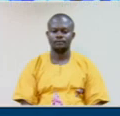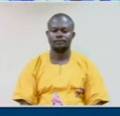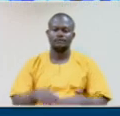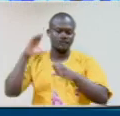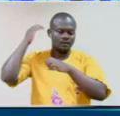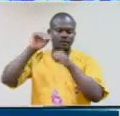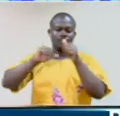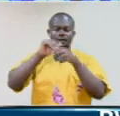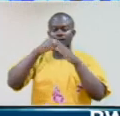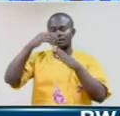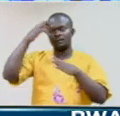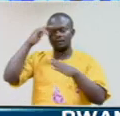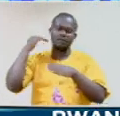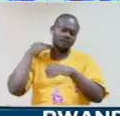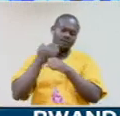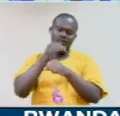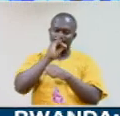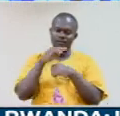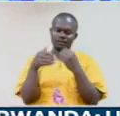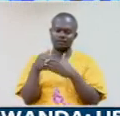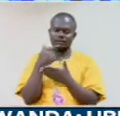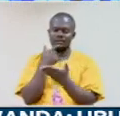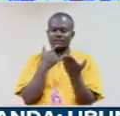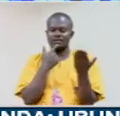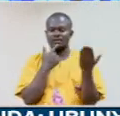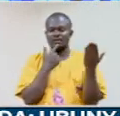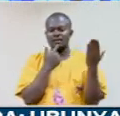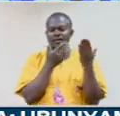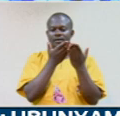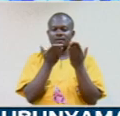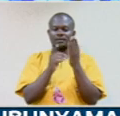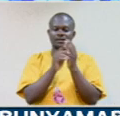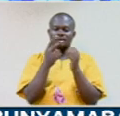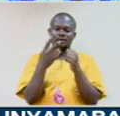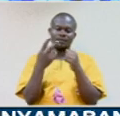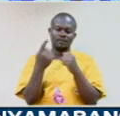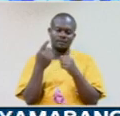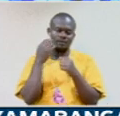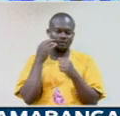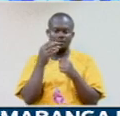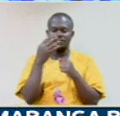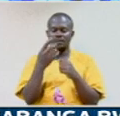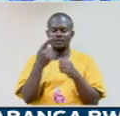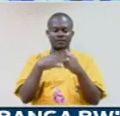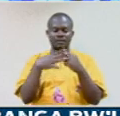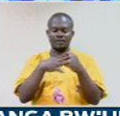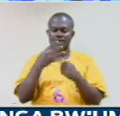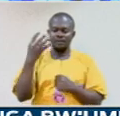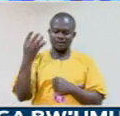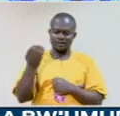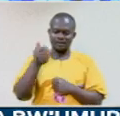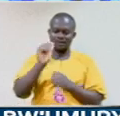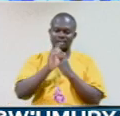Makuru hajyanye no kwibuka Jenoside yakorewe Abatutsi nuko kuri tariki ya 21 Mata umwaka wa 1994